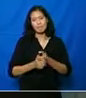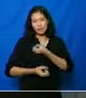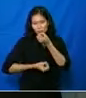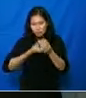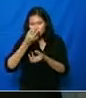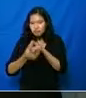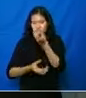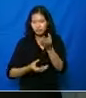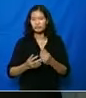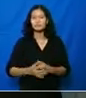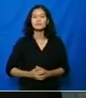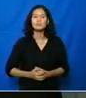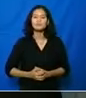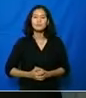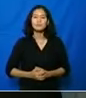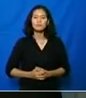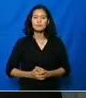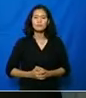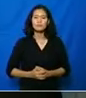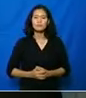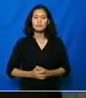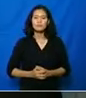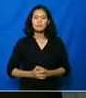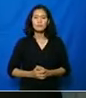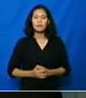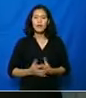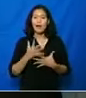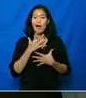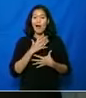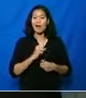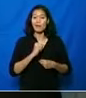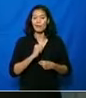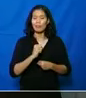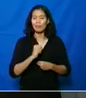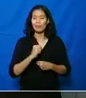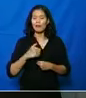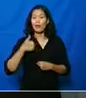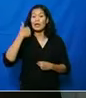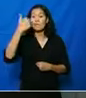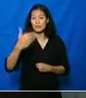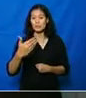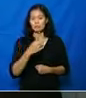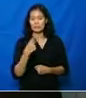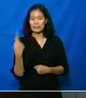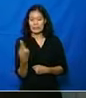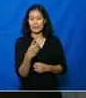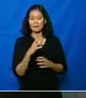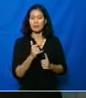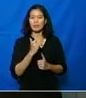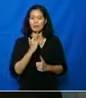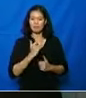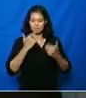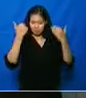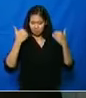selama ini kita kampanyekan. Jadi dengan begitu harapannya kita bisa menjaga agar